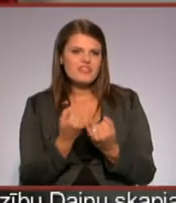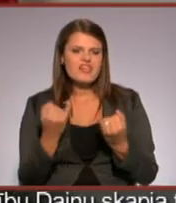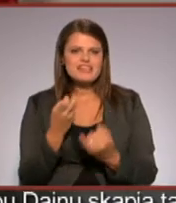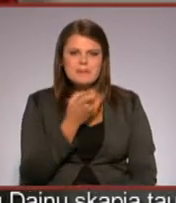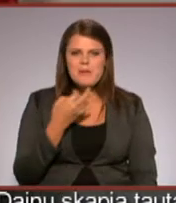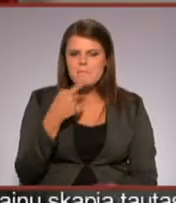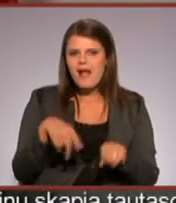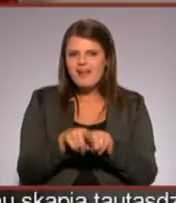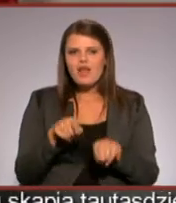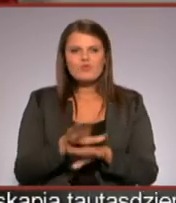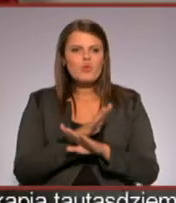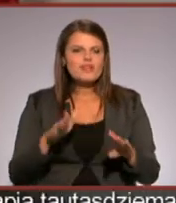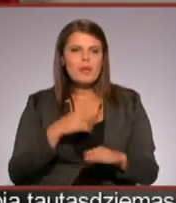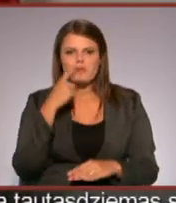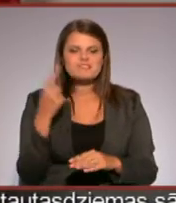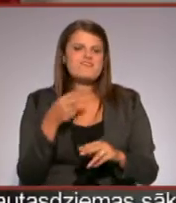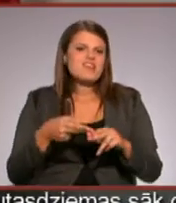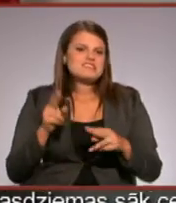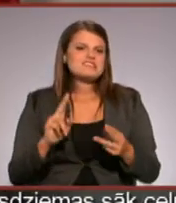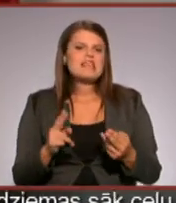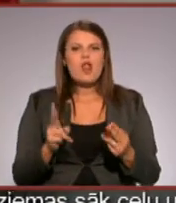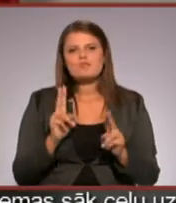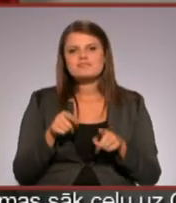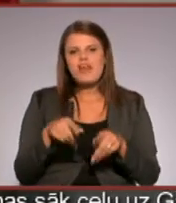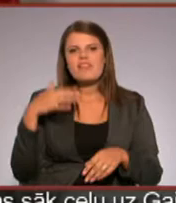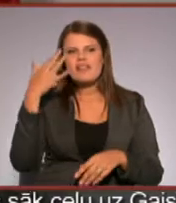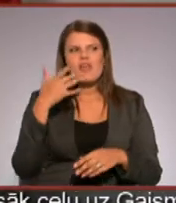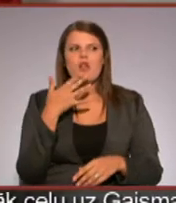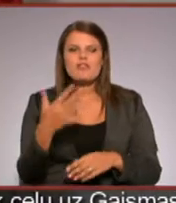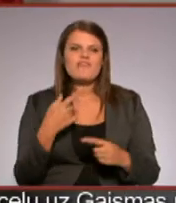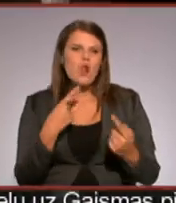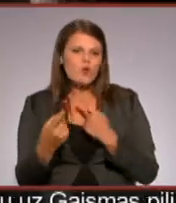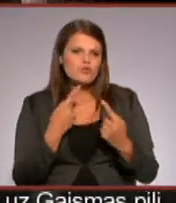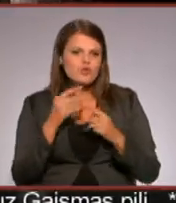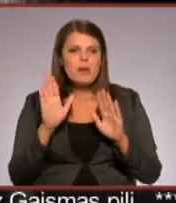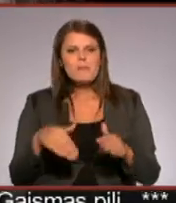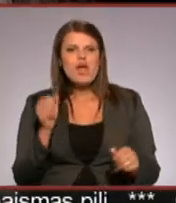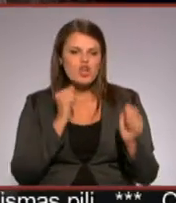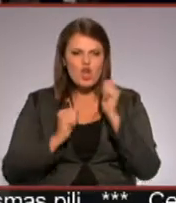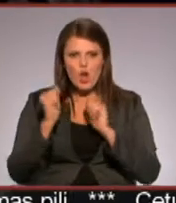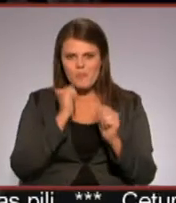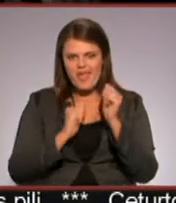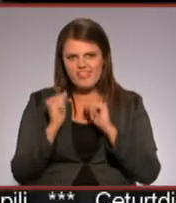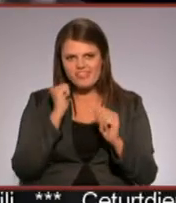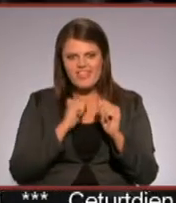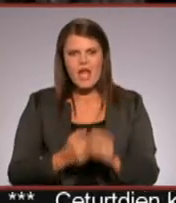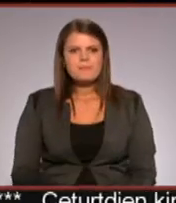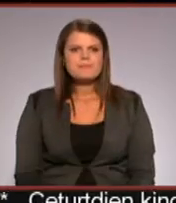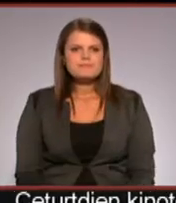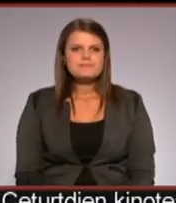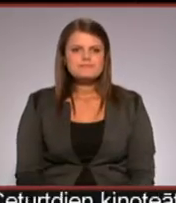nebūs neviena ledena tradicionāli, ja tādā tēlainā valodā runājot par komēdijām.